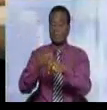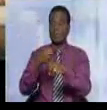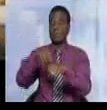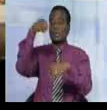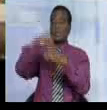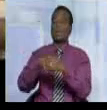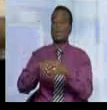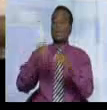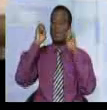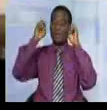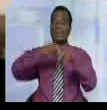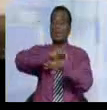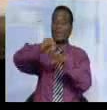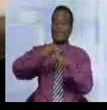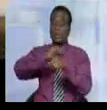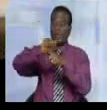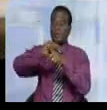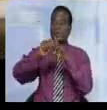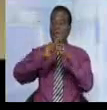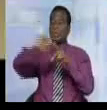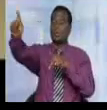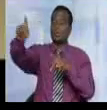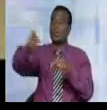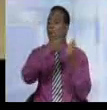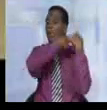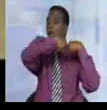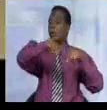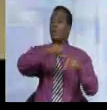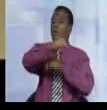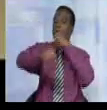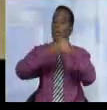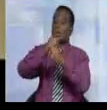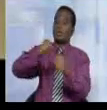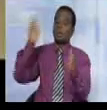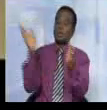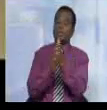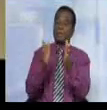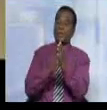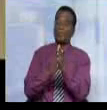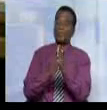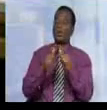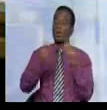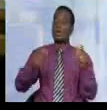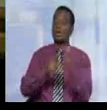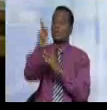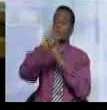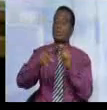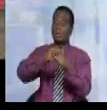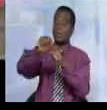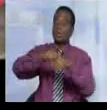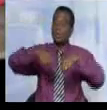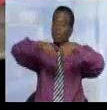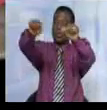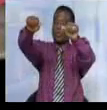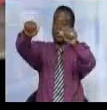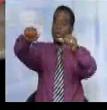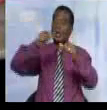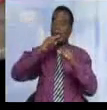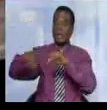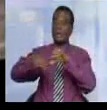et de la formation professionnelle. Depuis l'année scolaire 2012-2013, un vaste projet de formation continue